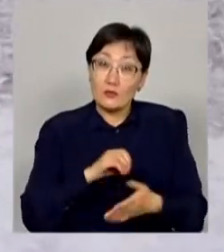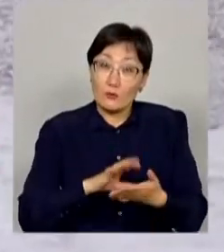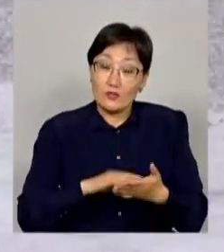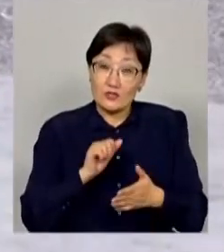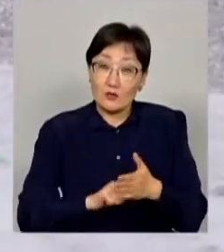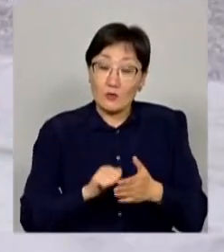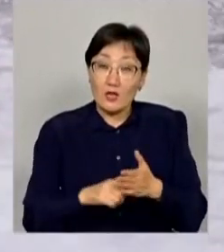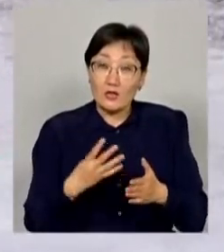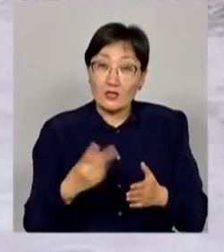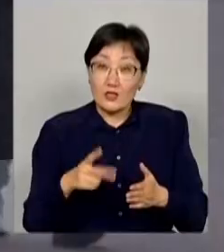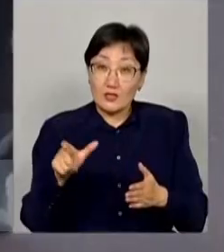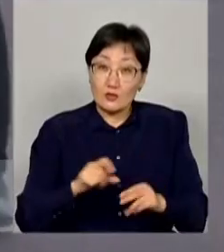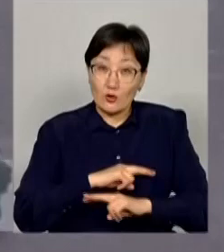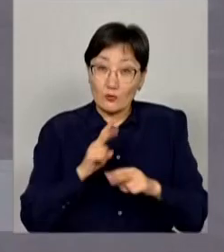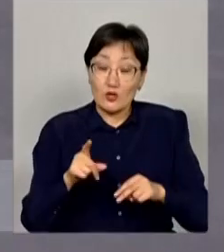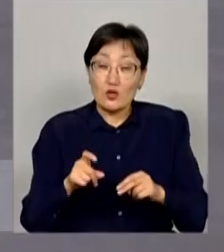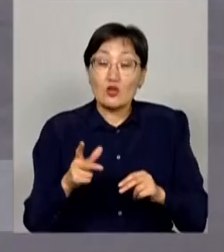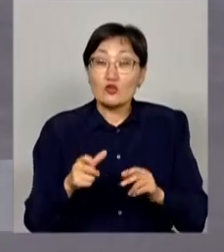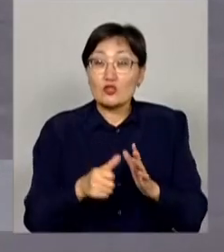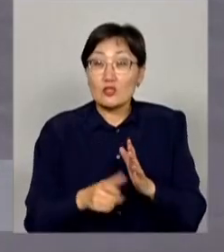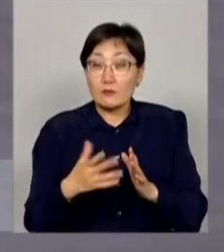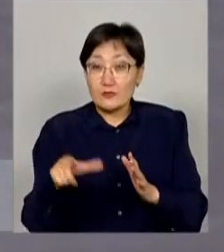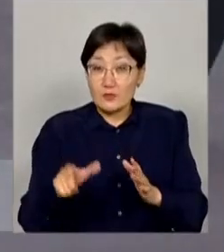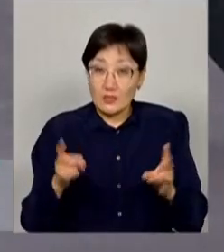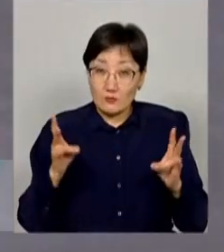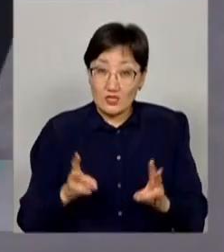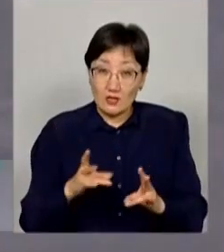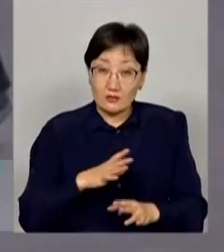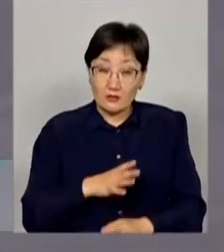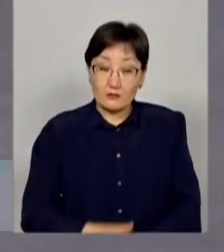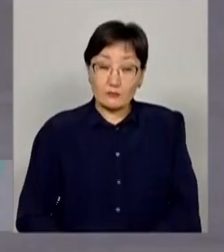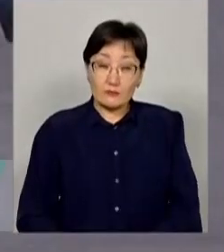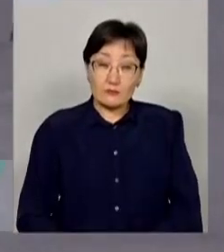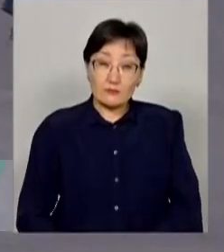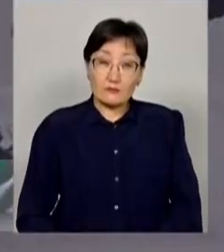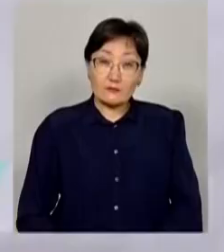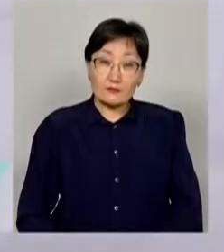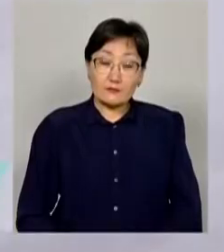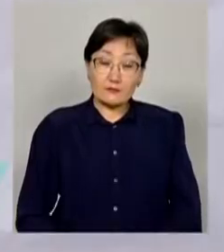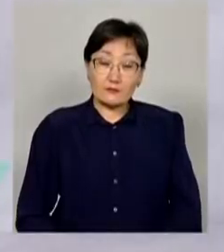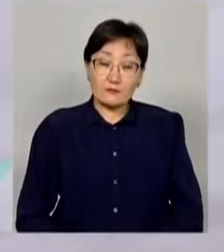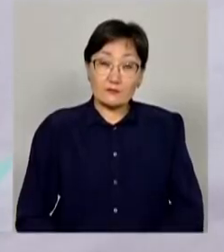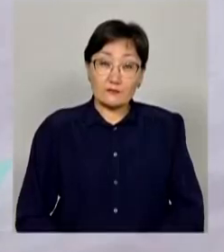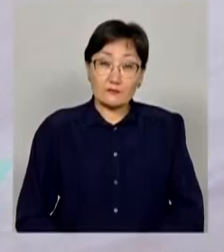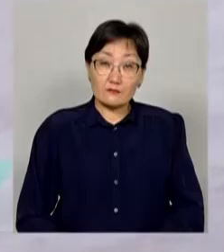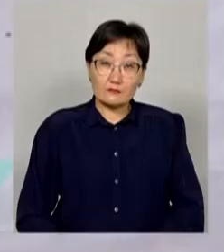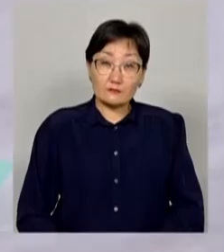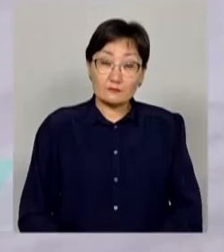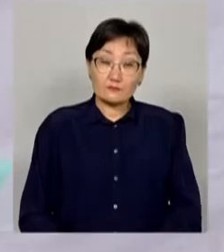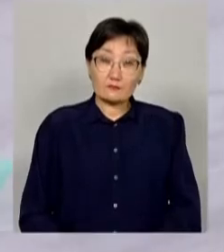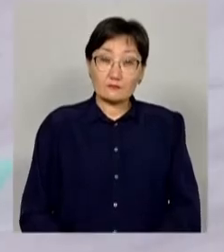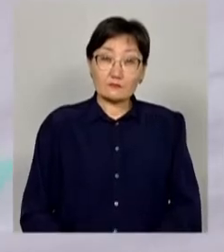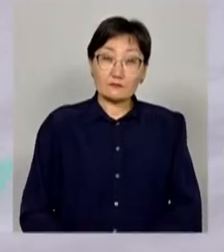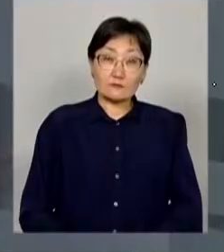Салдарынан 42 адам қайтыс болып, 365 адам жарақат алған. Нұргүл Алина, Жұлдызбек Ермұқанов, Алматы телеарнасы, солтүстік Қазақстан облысынан.